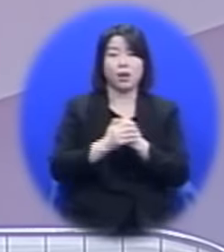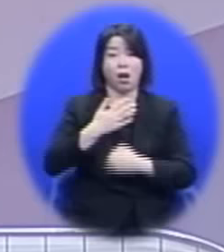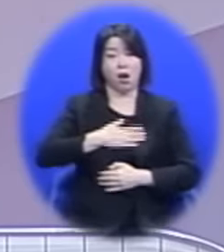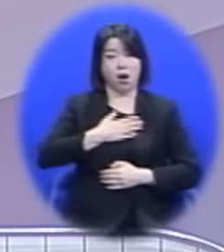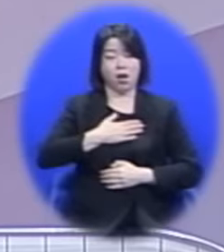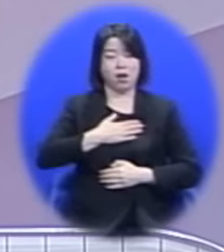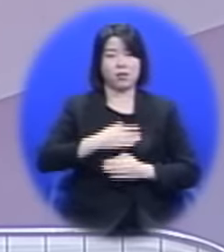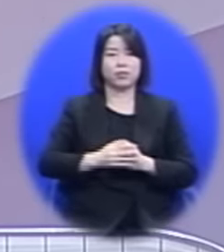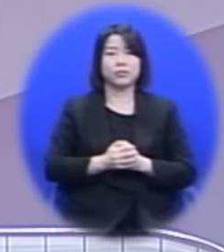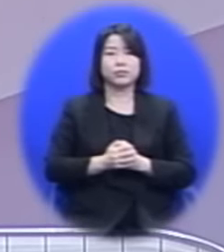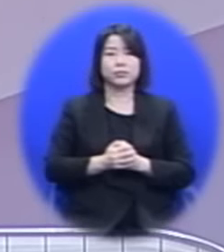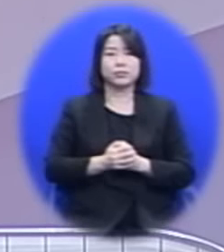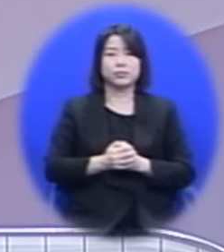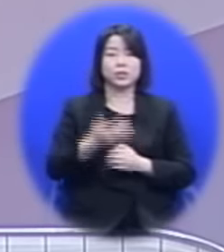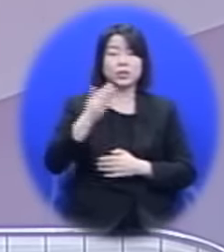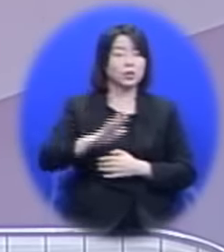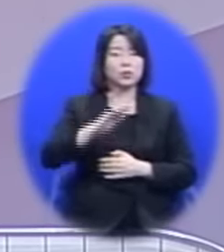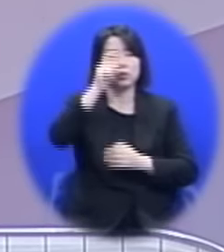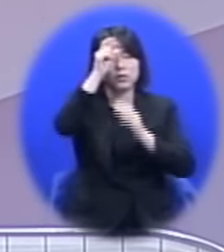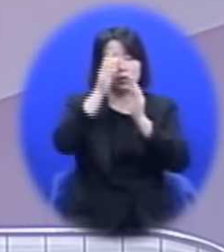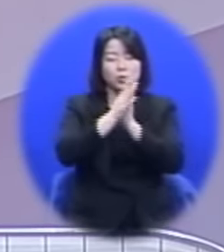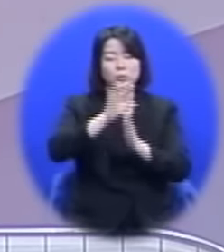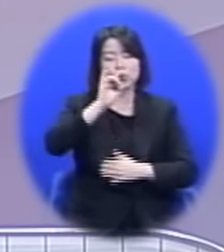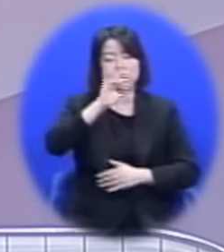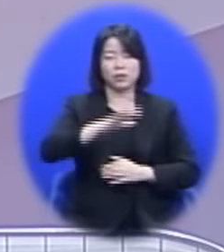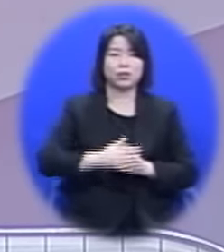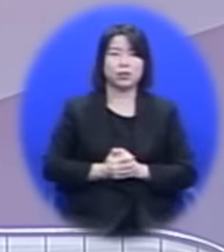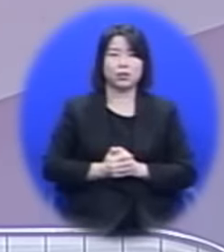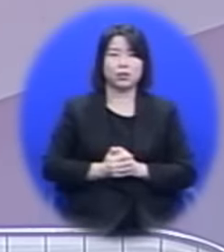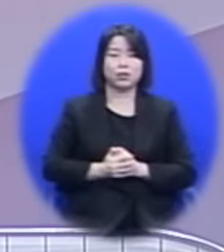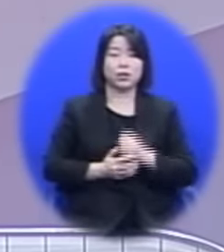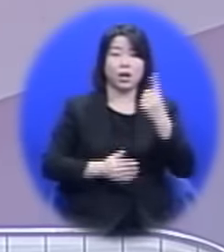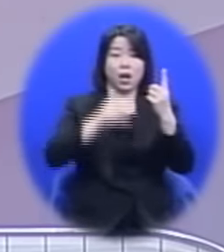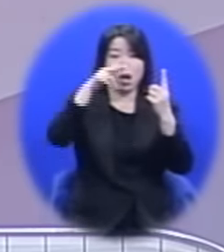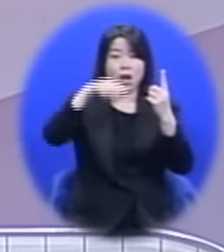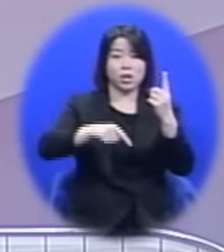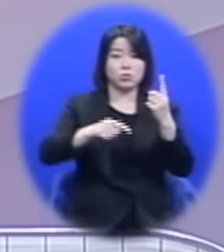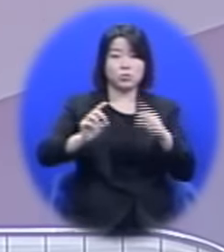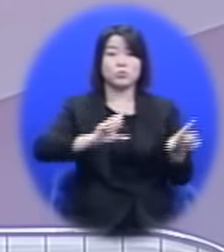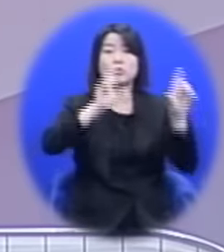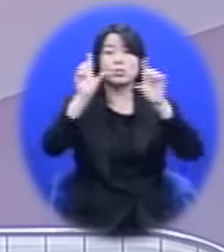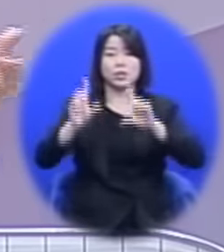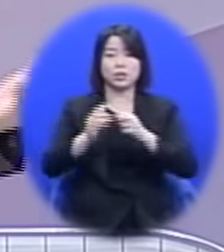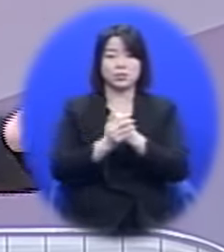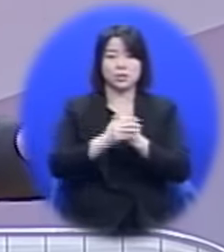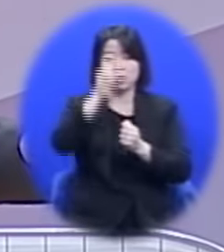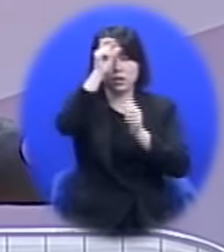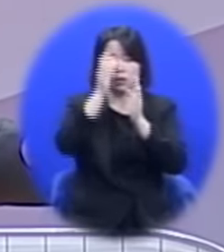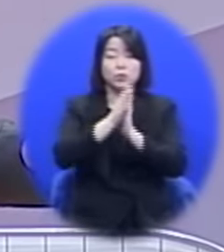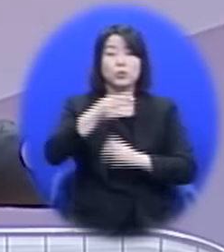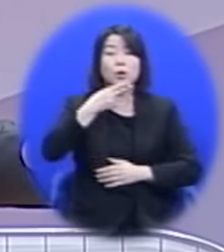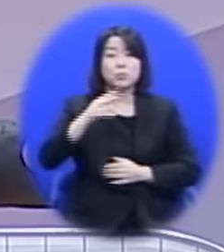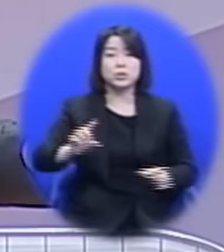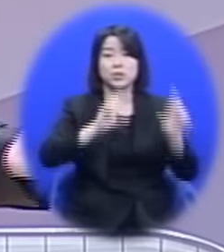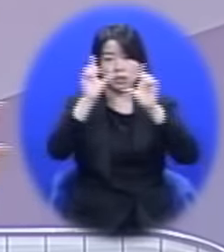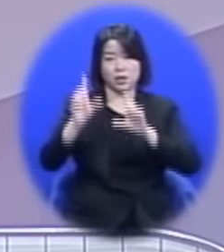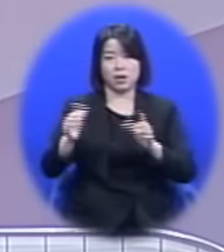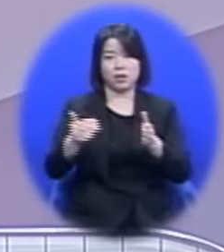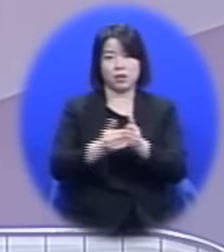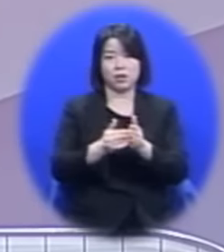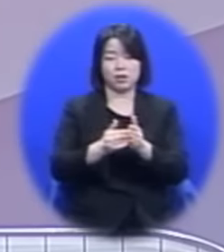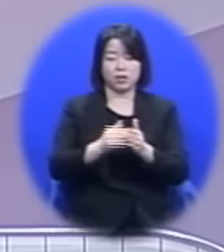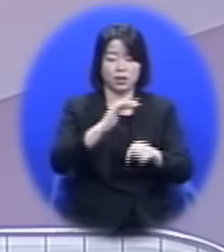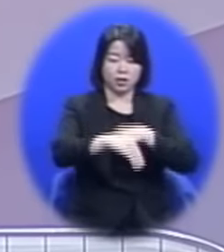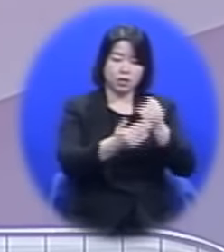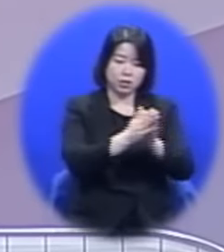알아요. 그런데 기도가 안 돼요. 한 주간 지냈습니다. 기도 없이 살았어요. 성경